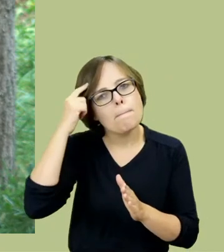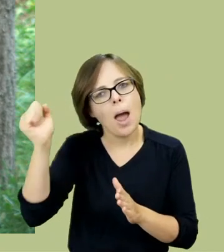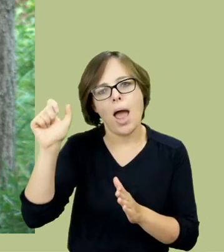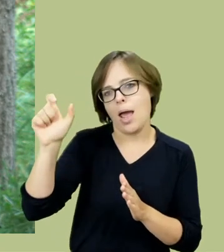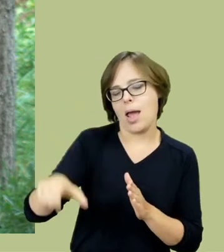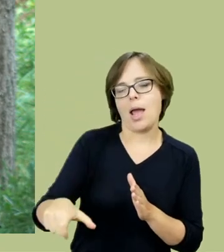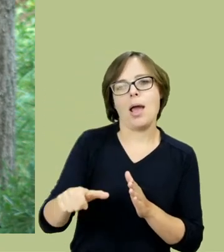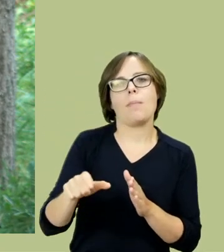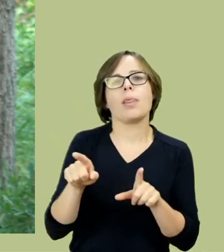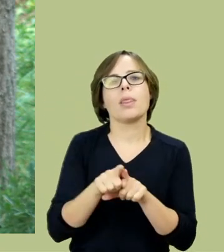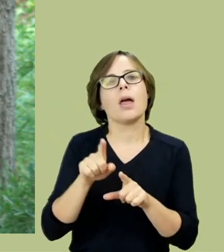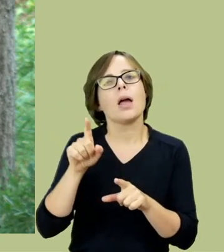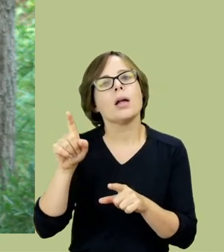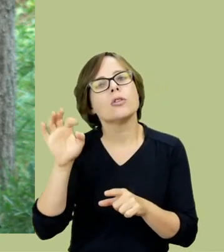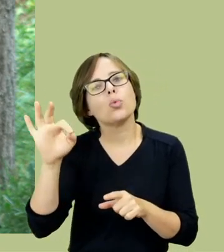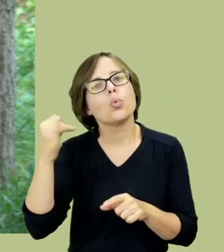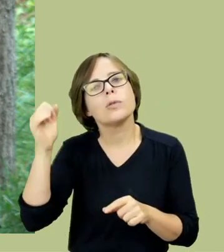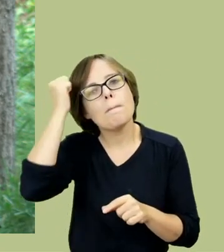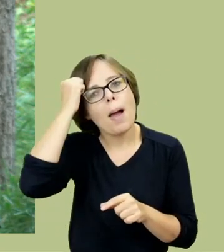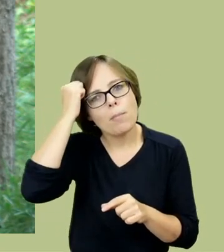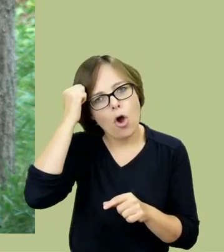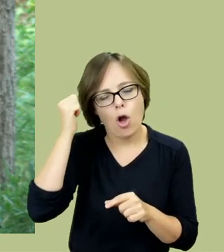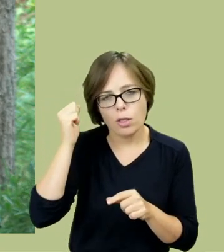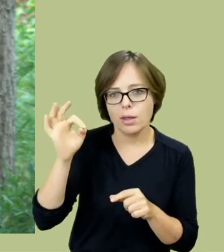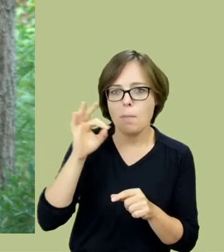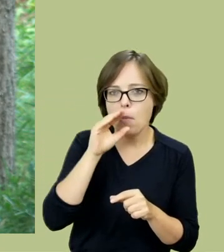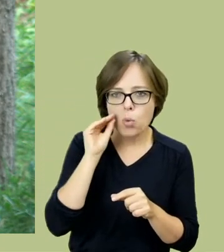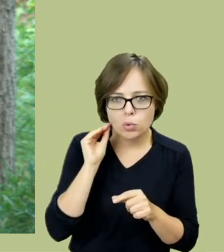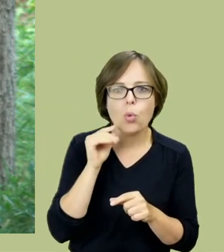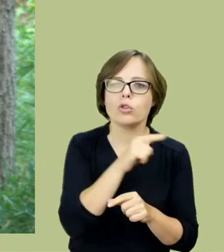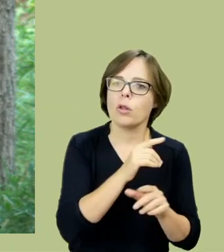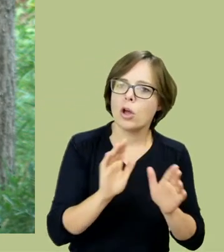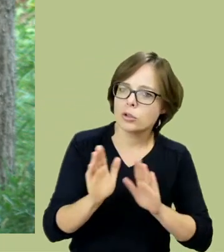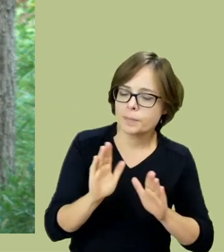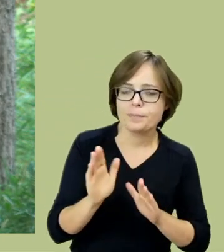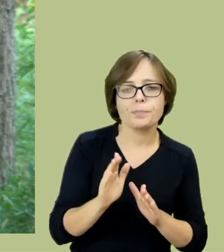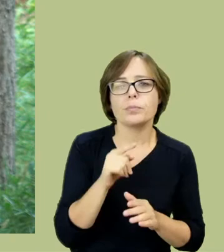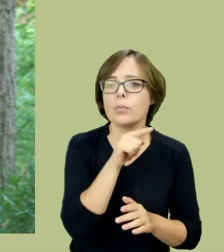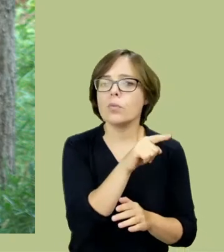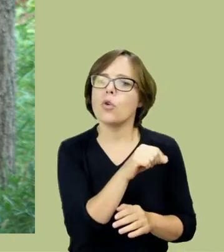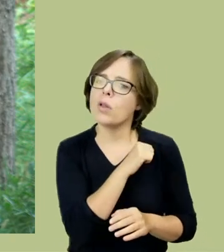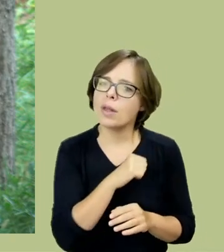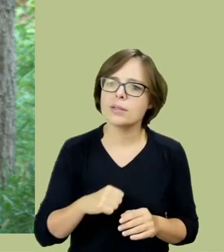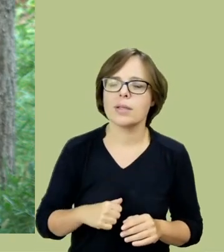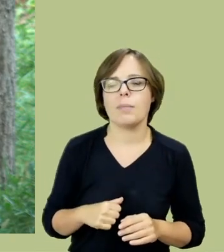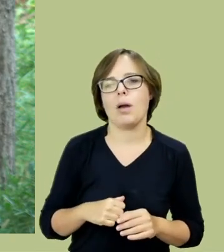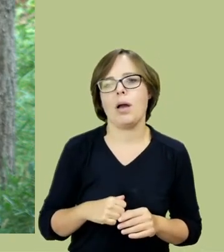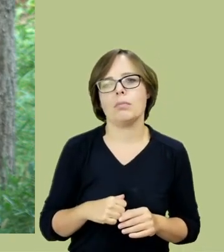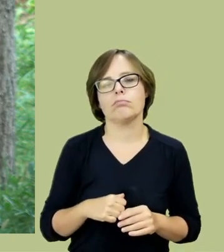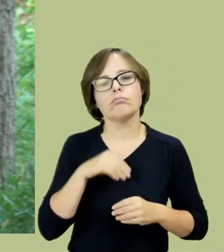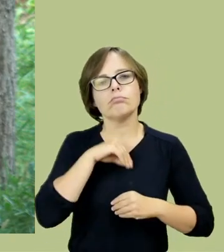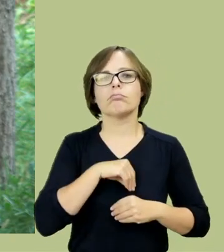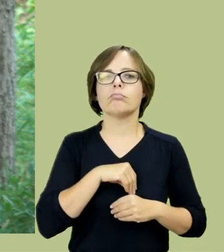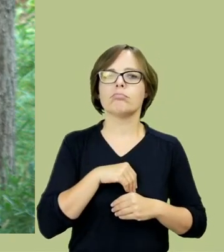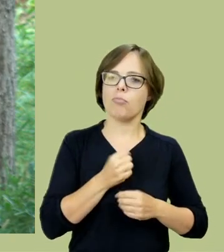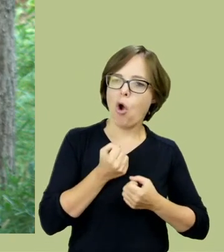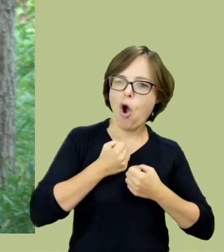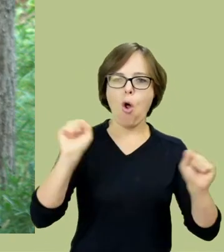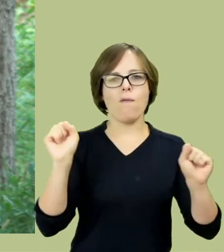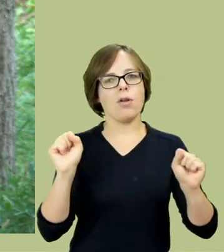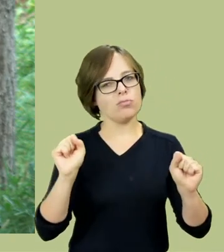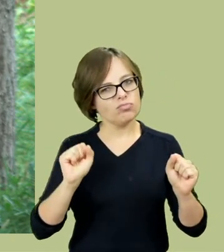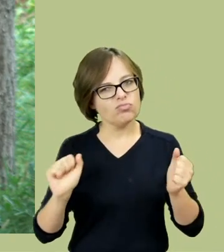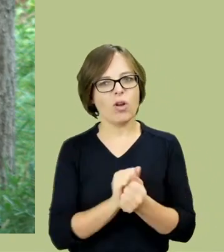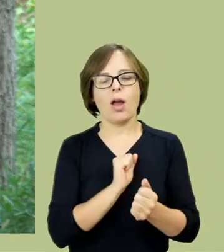po mężu i ona sama tutaj tak zawsze myślę, że taka bojowa i taka odważna kobieta